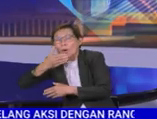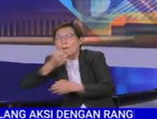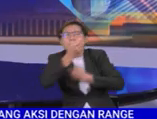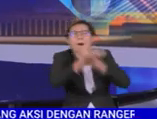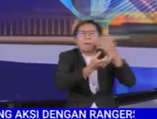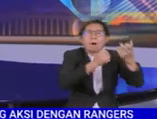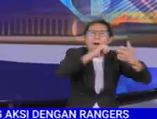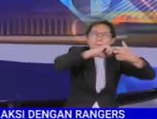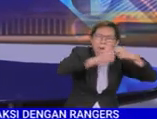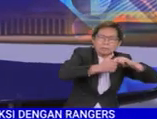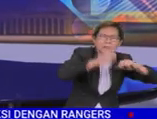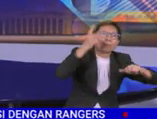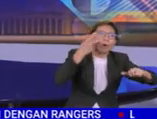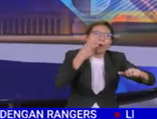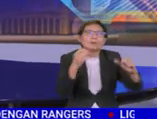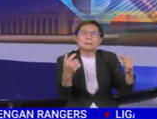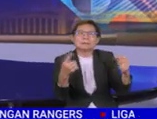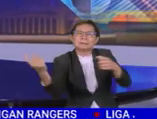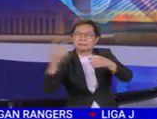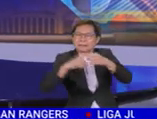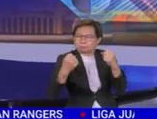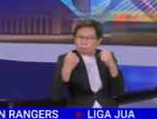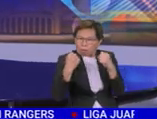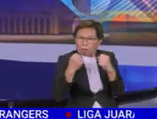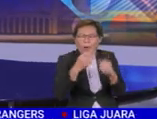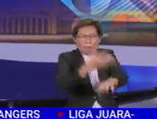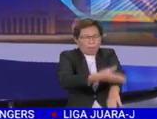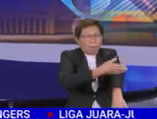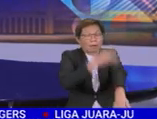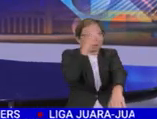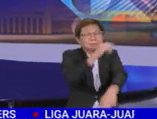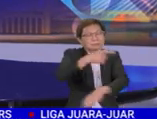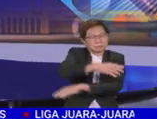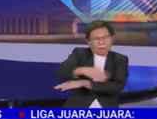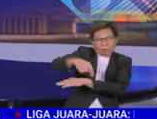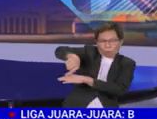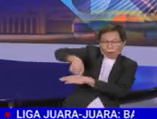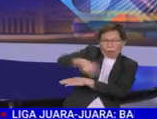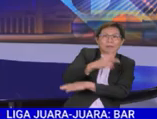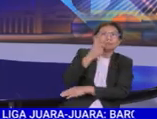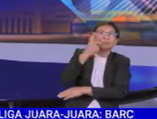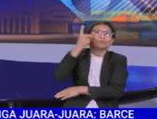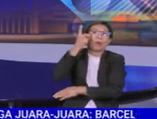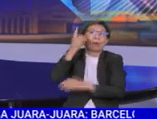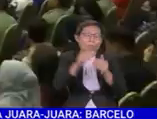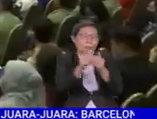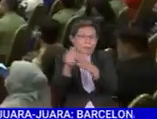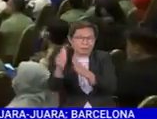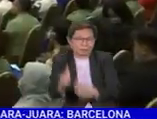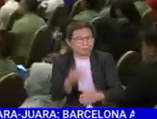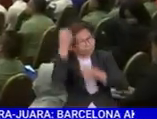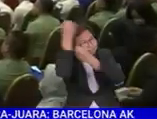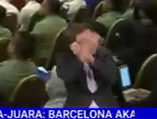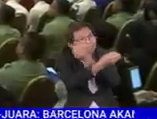isu politik berkaitan kestabilan, prestasi kerajaan serta kualiti dan kematangan pemimpin.